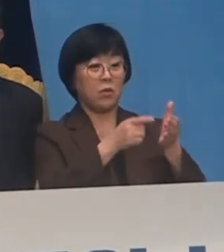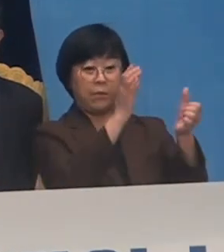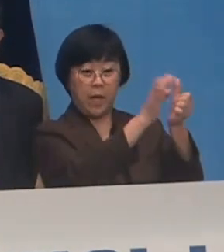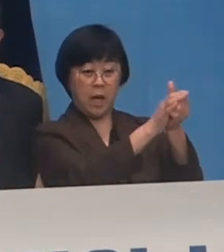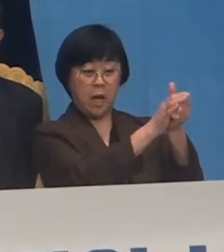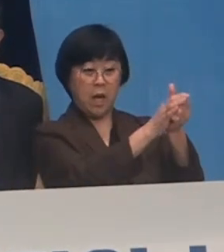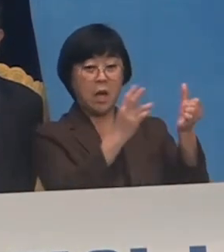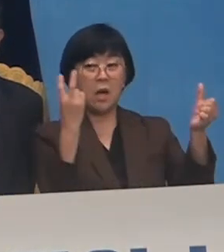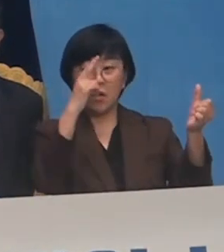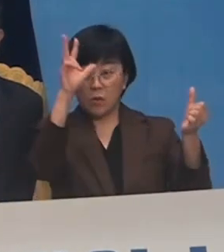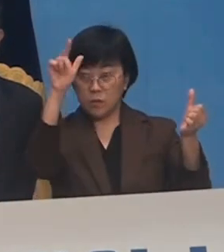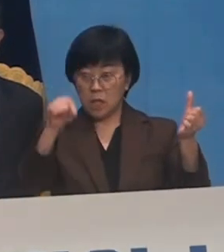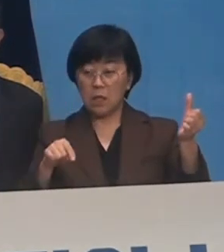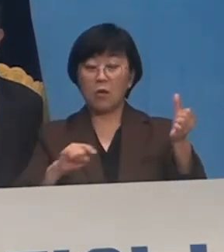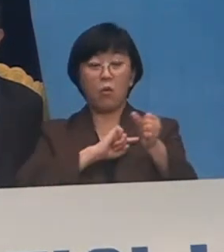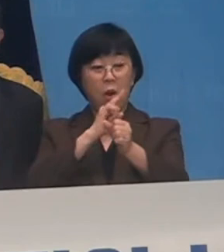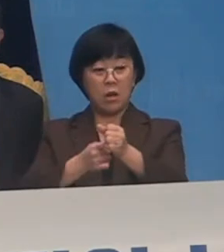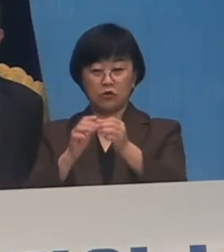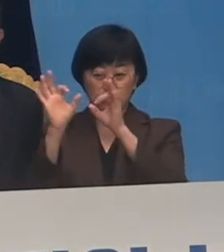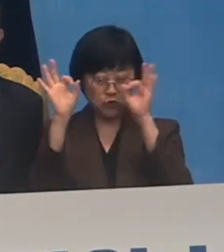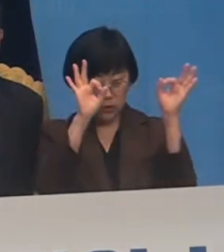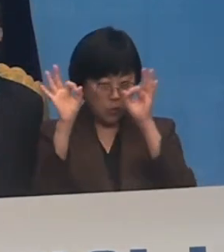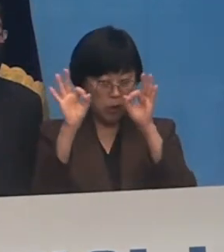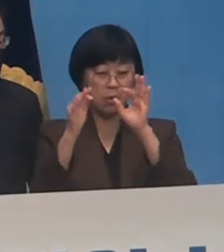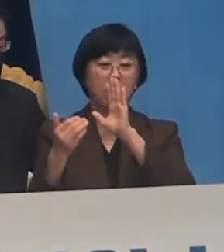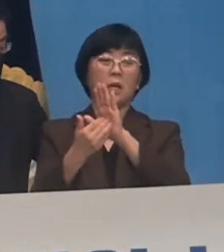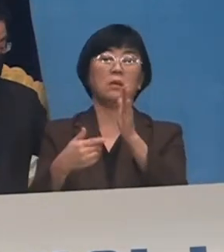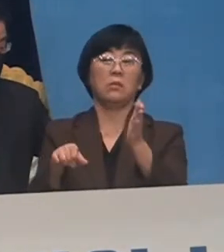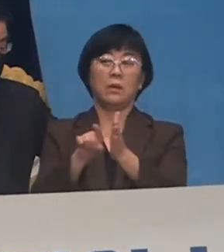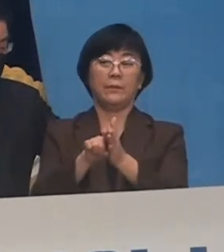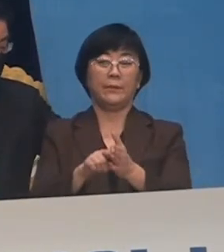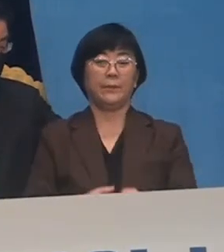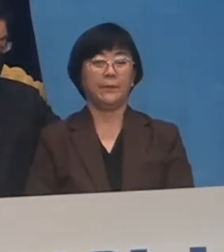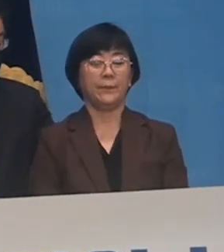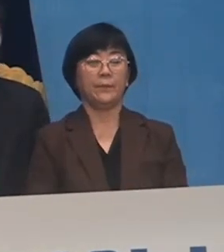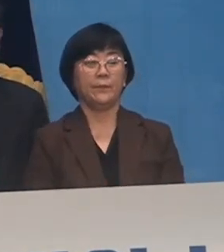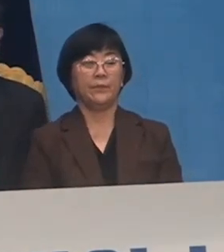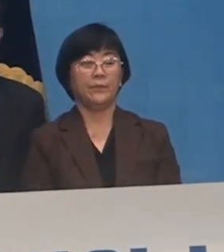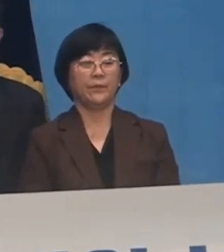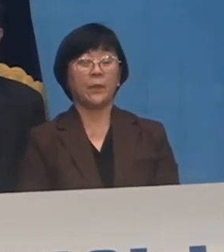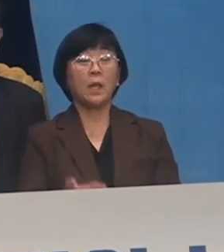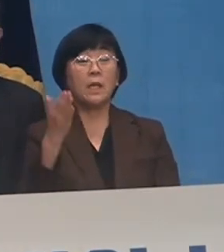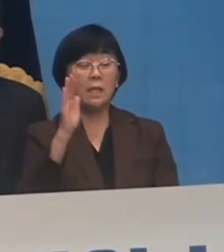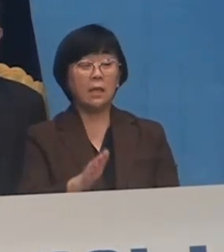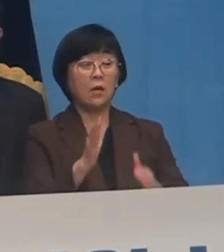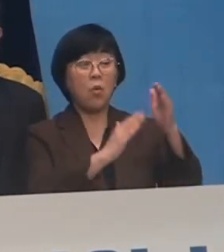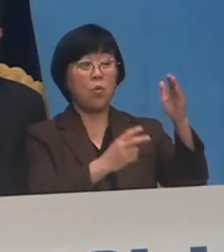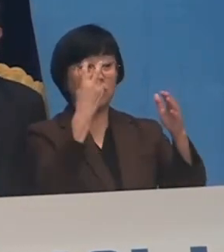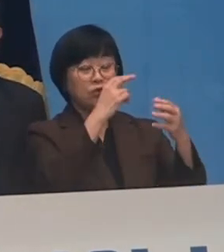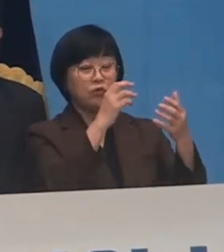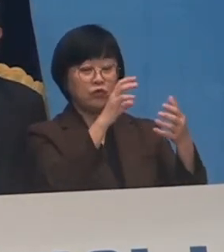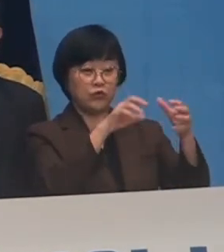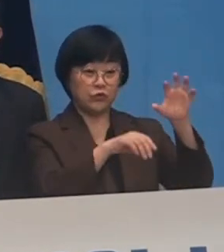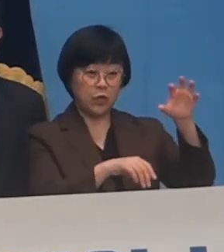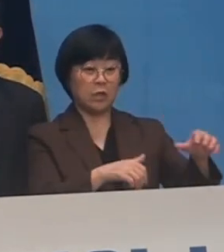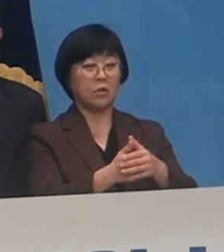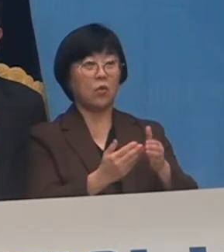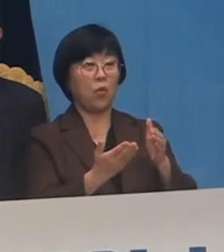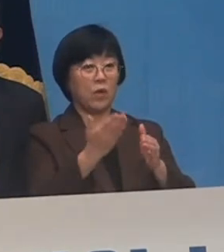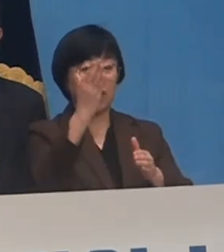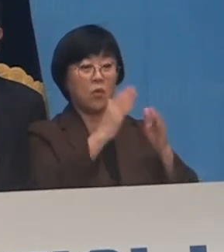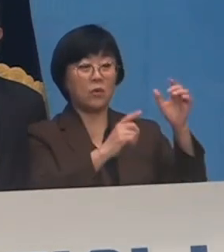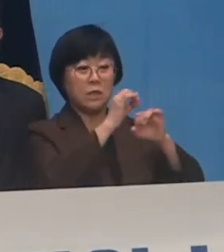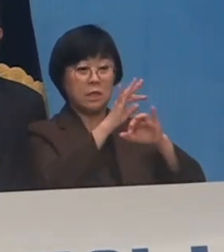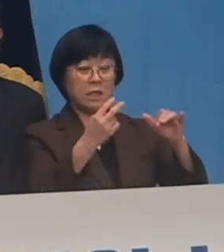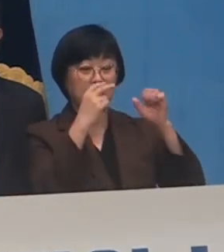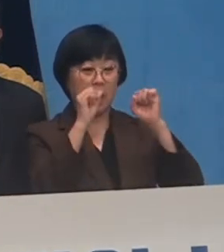전담하고 검찰의 권력 눈치 보기 수사를 차단하는 것이었다. 그런데 공수처는 고위공직자 등